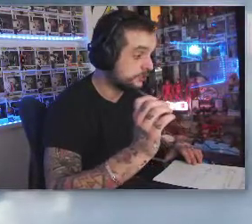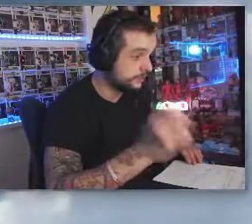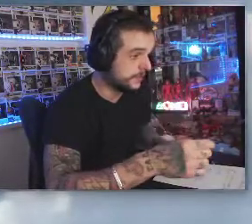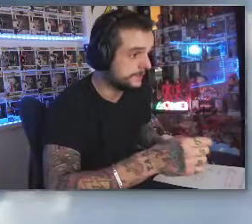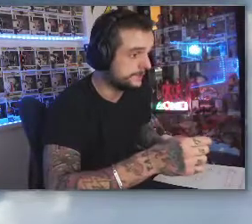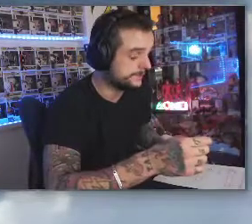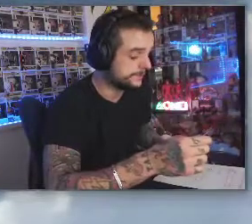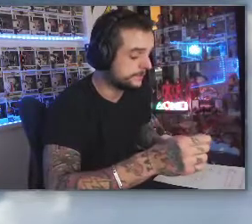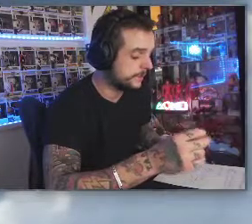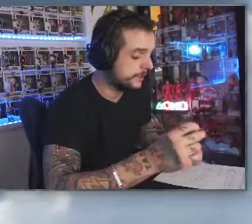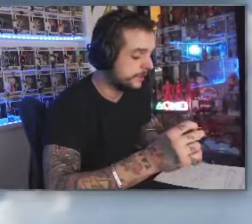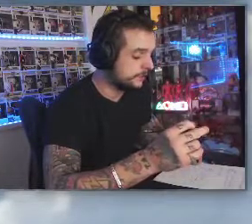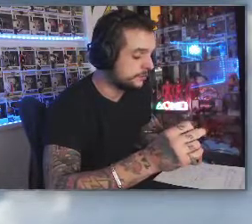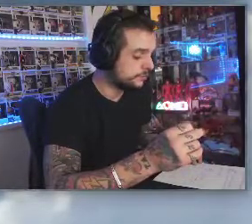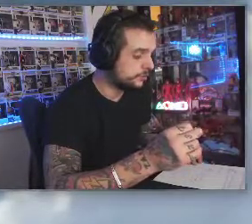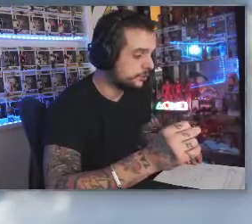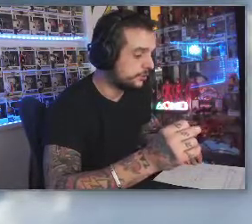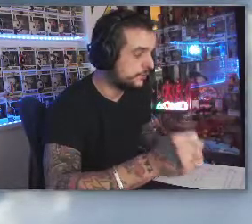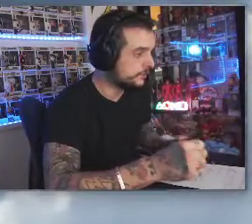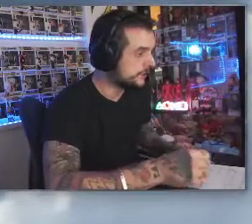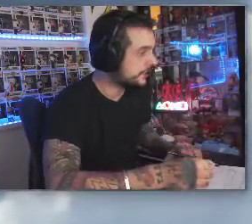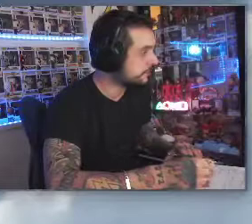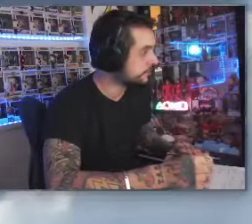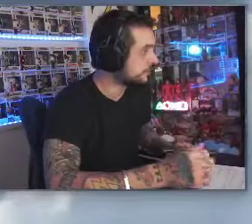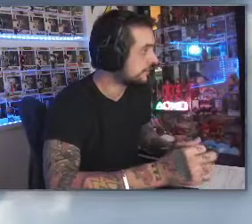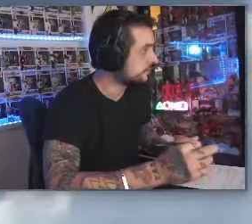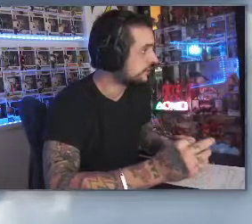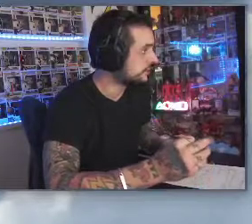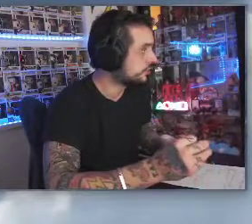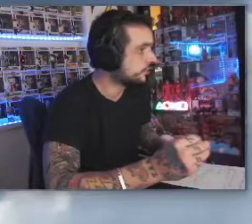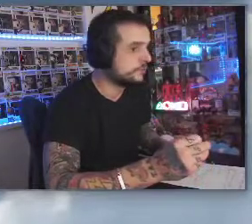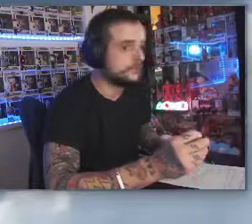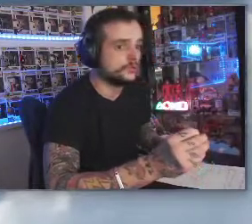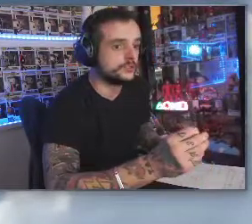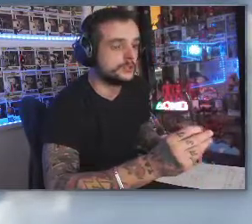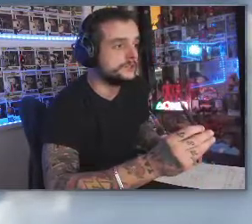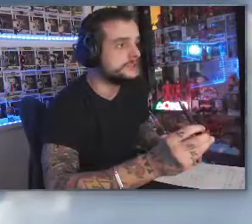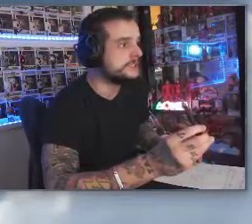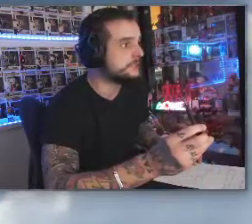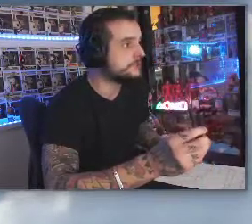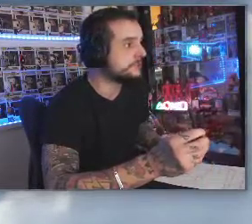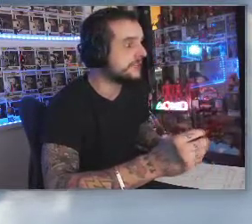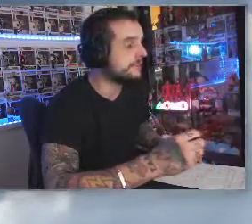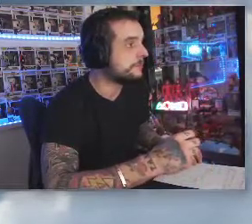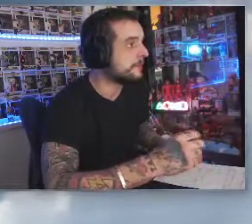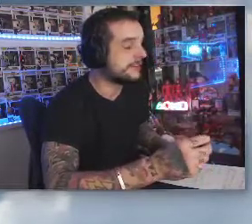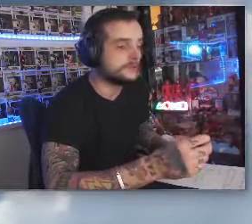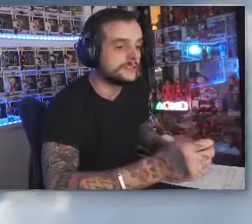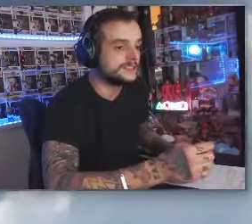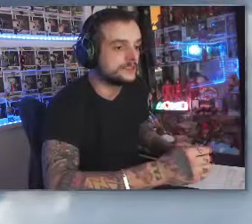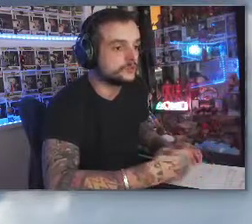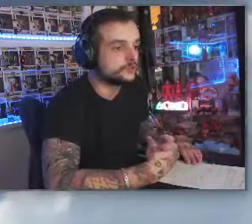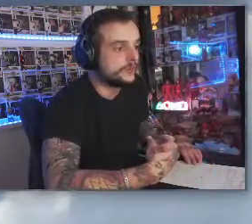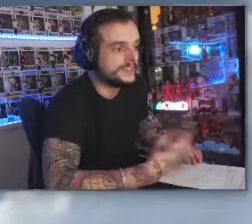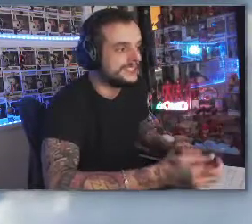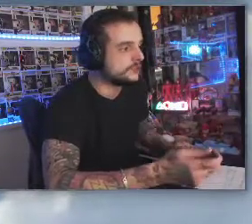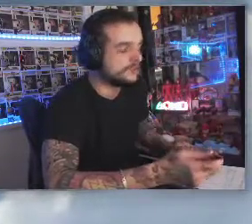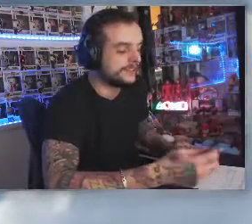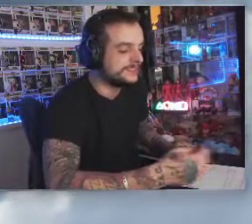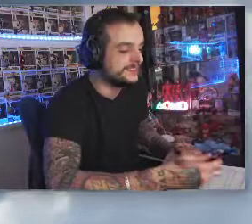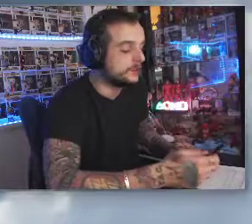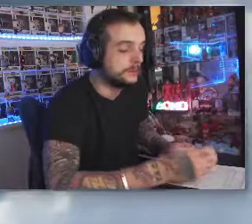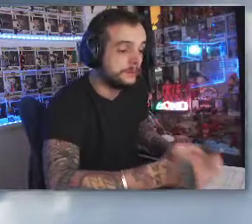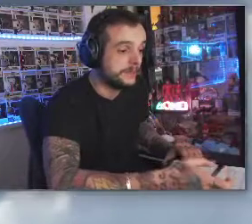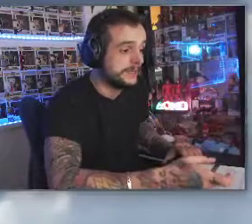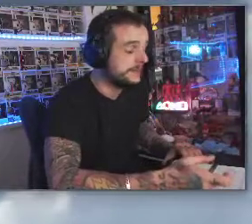c'est un choix. Le volontariat, je pense que de toute façon, les gens l'ont déjà utilisé, puisque dès la première vague de vaccination, je voyais des gens